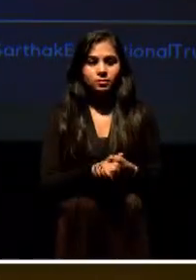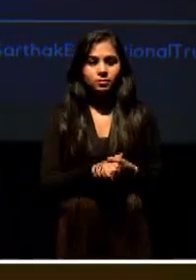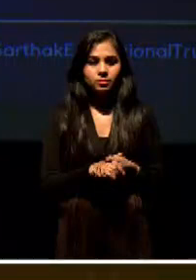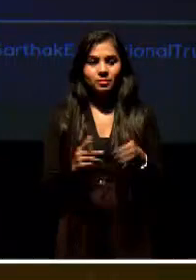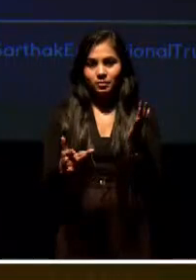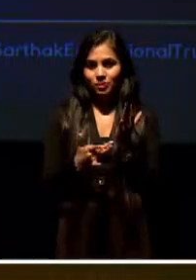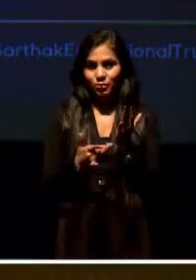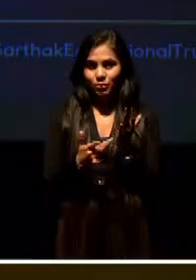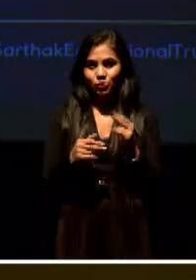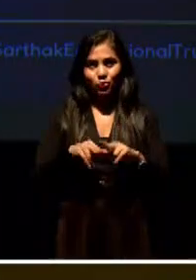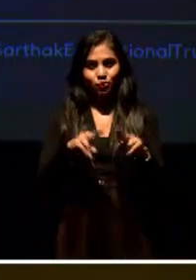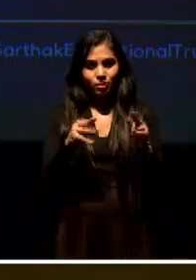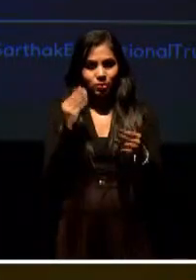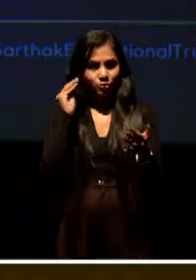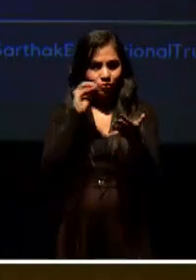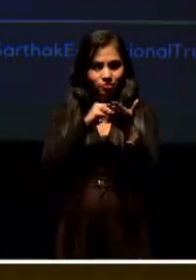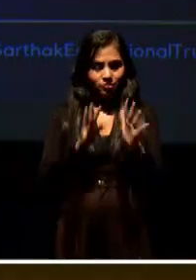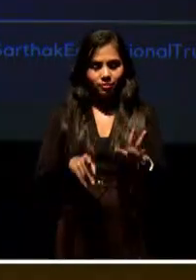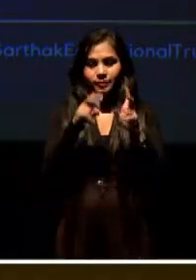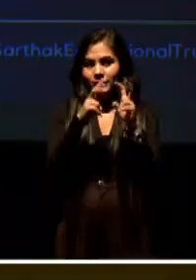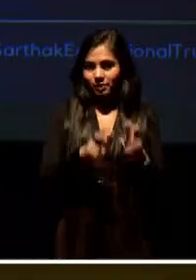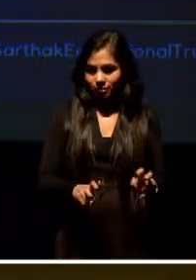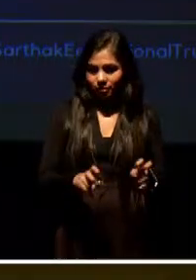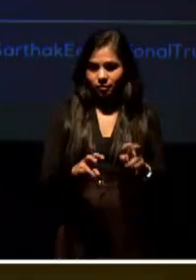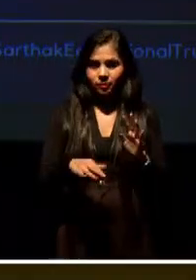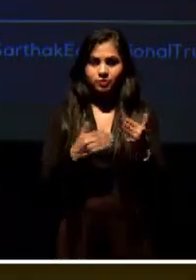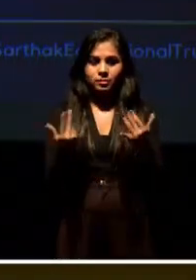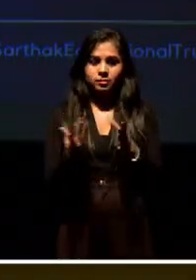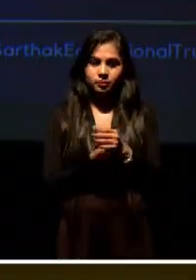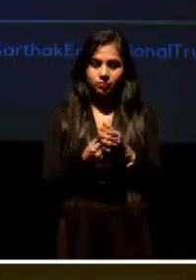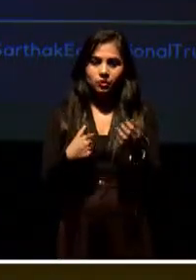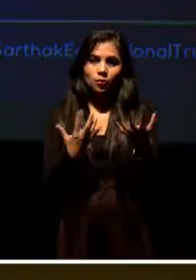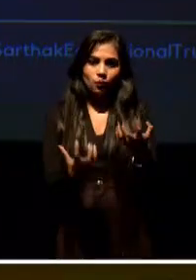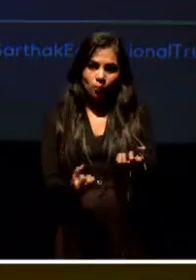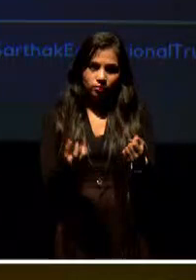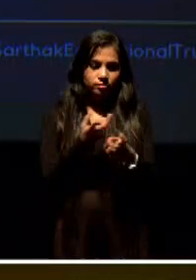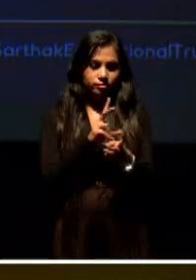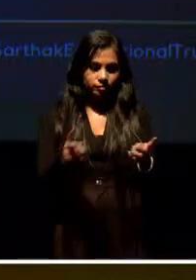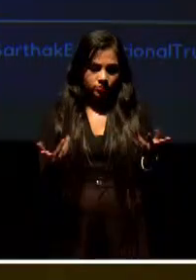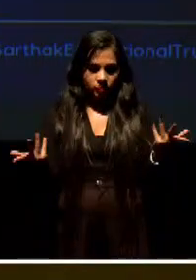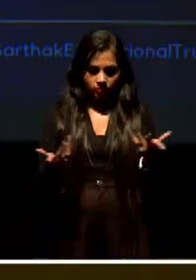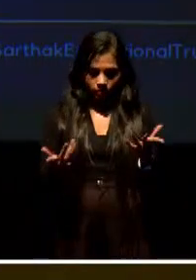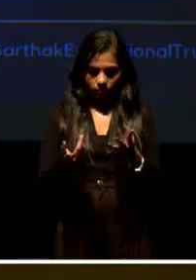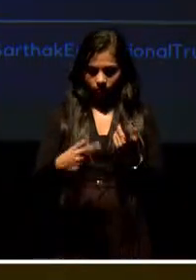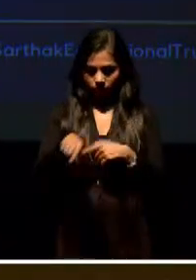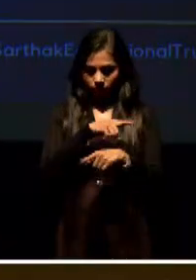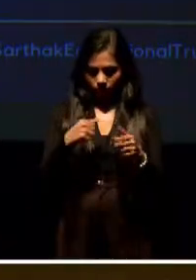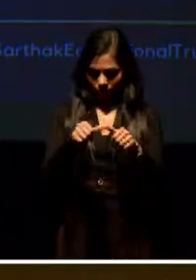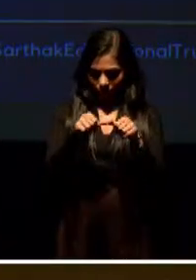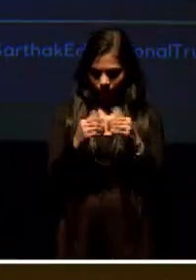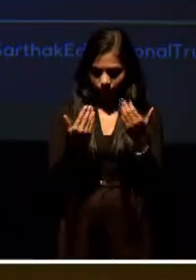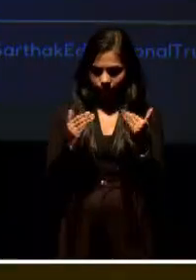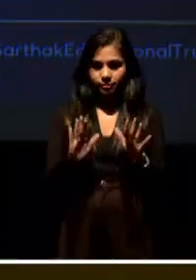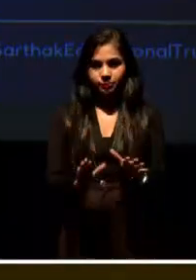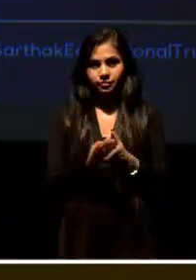जो पूरा इंफॉर्मेशन है उसको एनालाइज करके हमारे रिक्वायरमेंट के मुताबिक बहुत स्पेसिफिक आंसर भी दे सकती